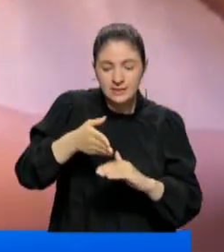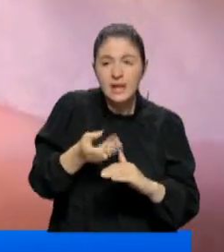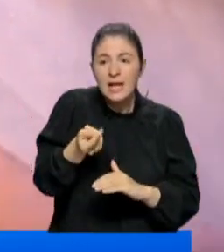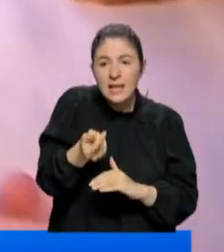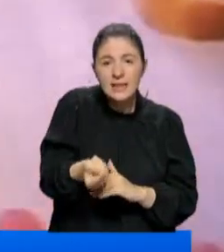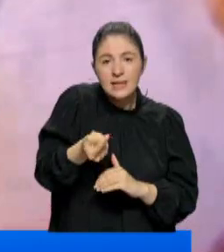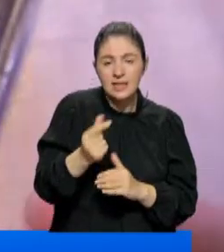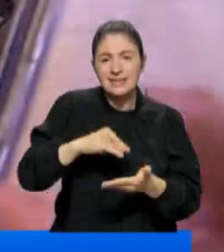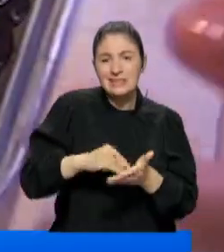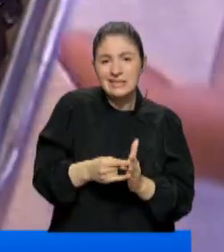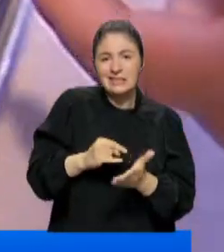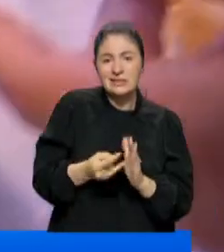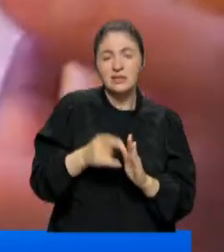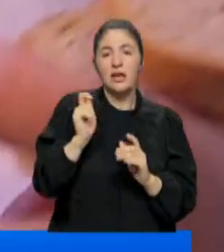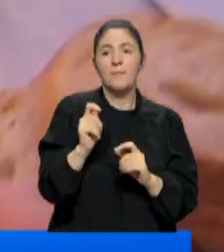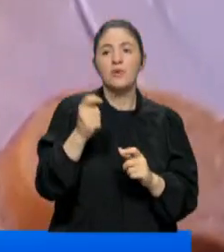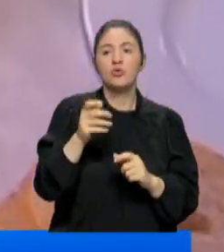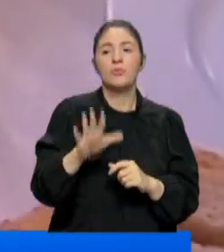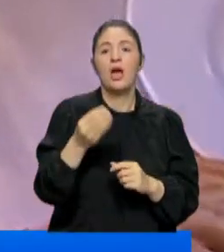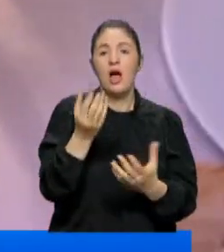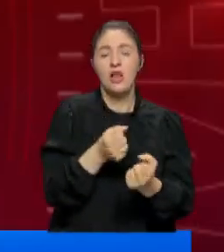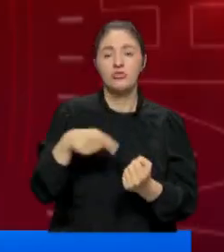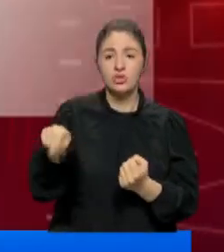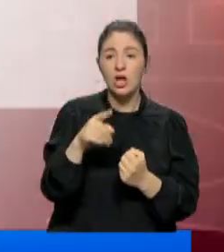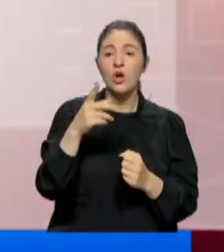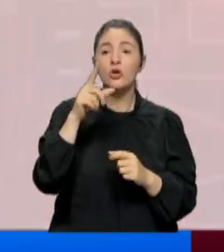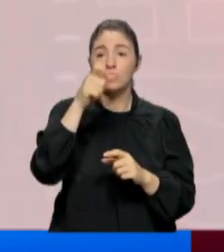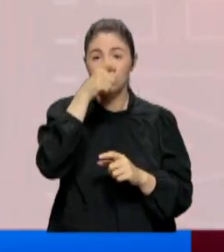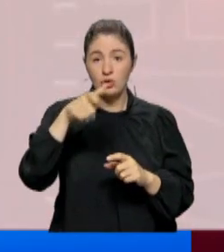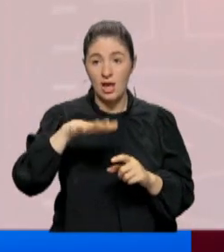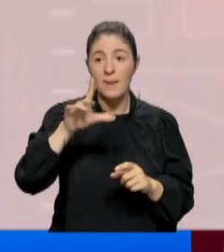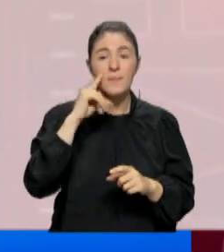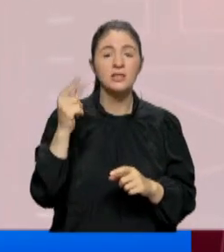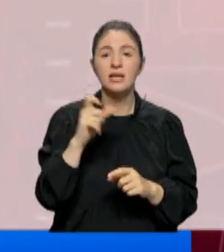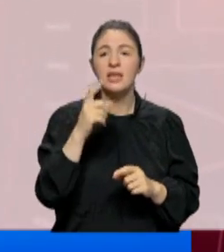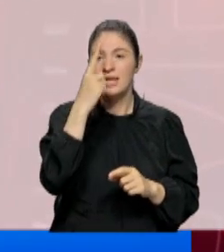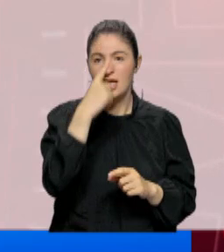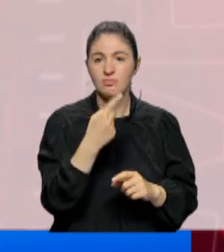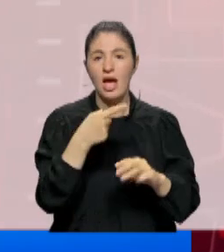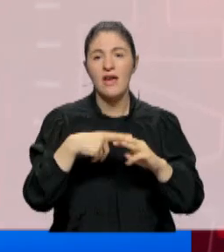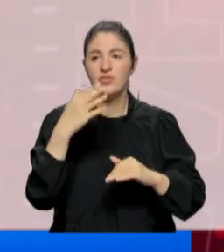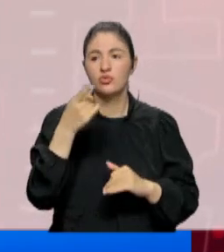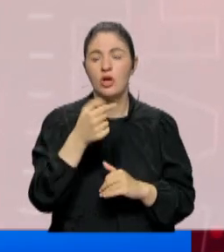yudum yudum tasarrufa sürüklüyor tüketiciyi. Türkiye genelinde Mayıs ayında resmi enflasyon